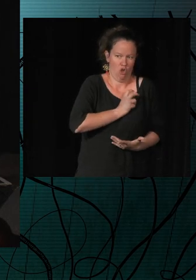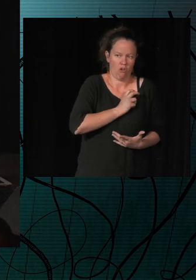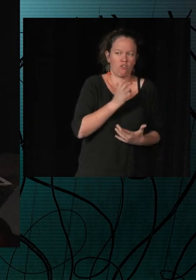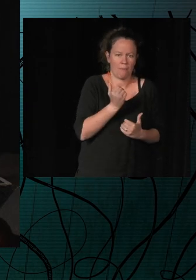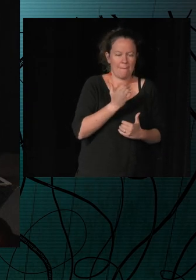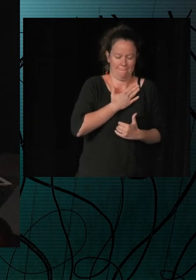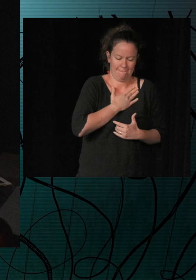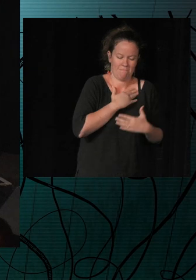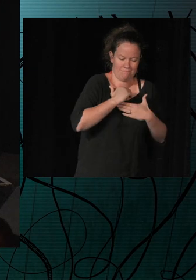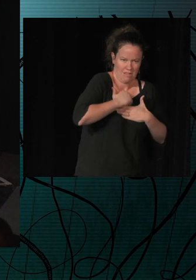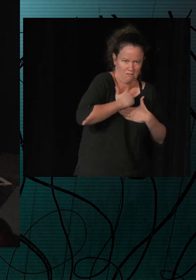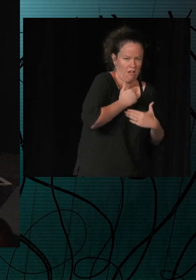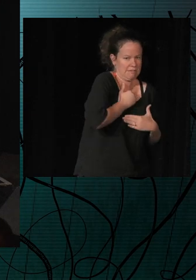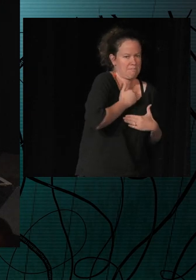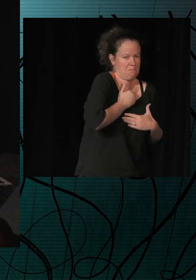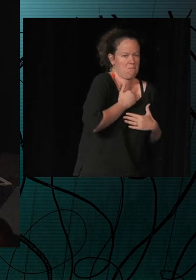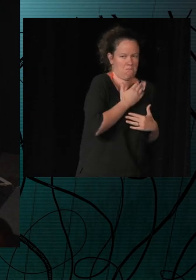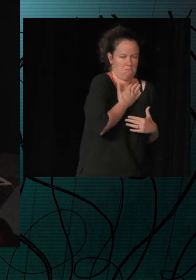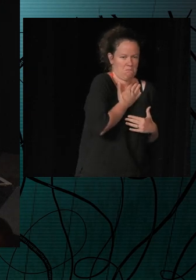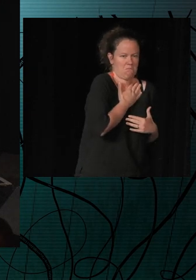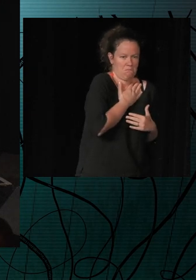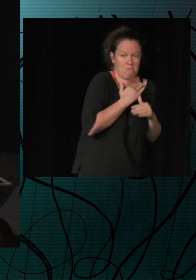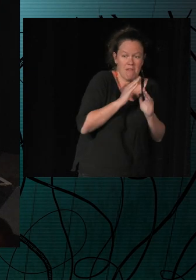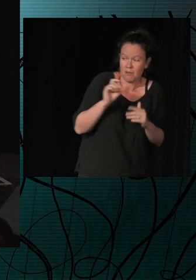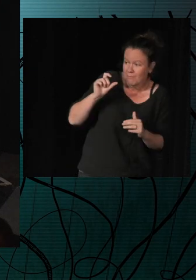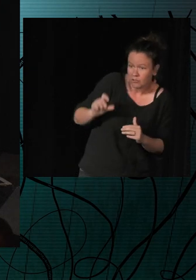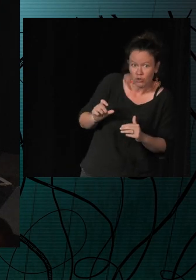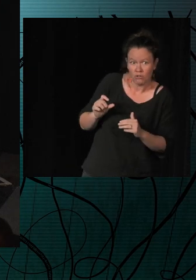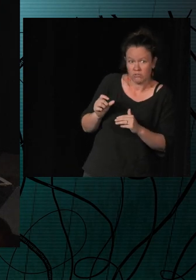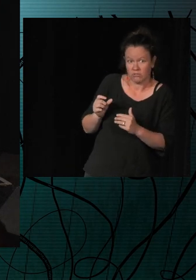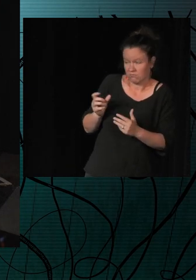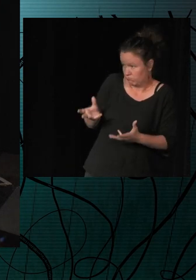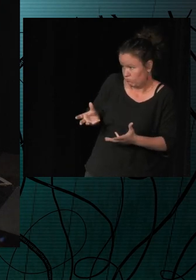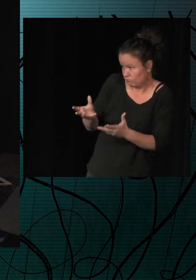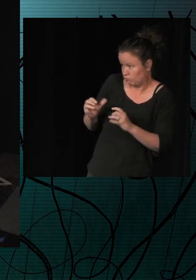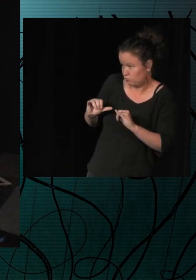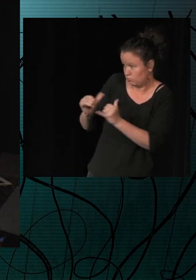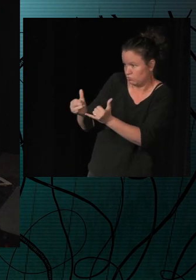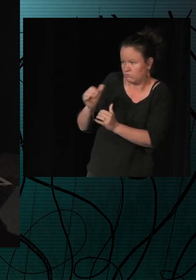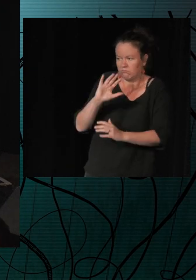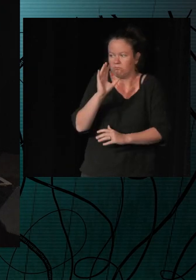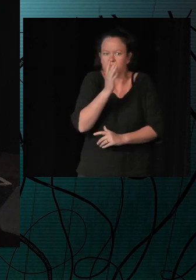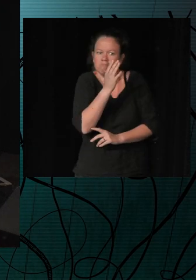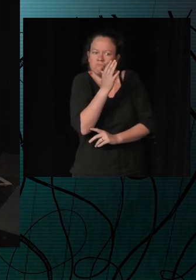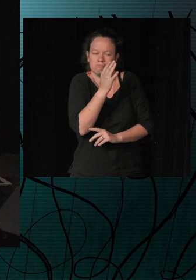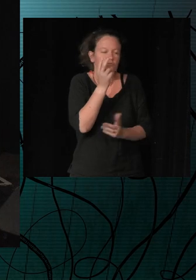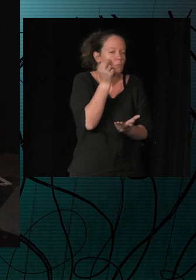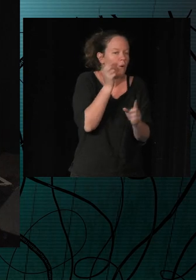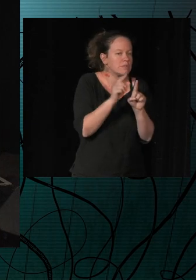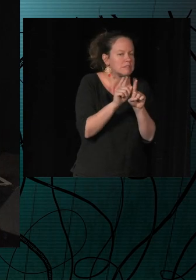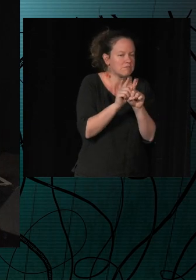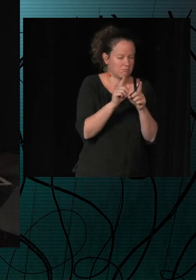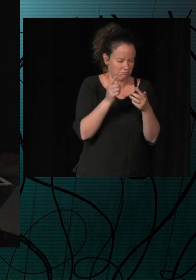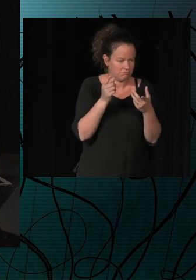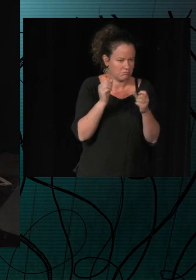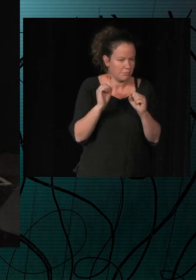ne peuvent pas même physiquement se lancer dans un jeu donc d'avoir une expression du jeu par procuration ça peut être aussi justement quelque chose de très